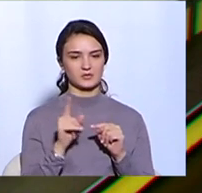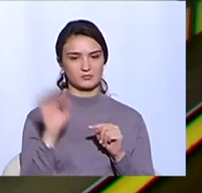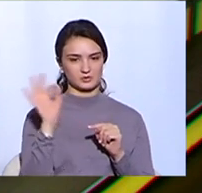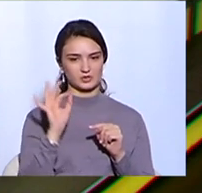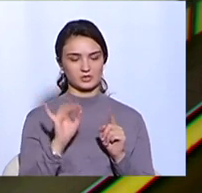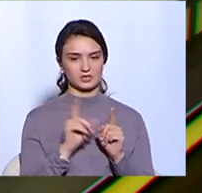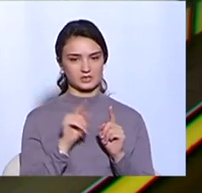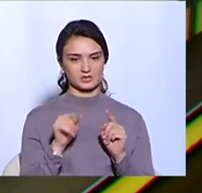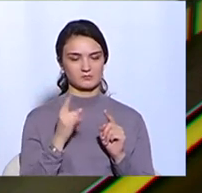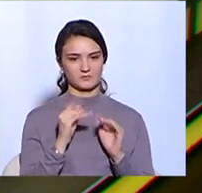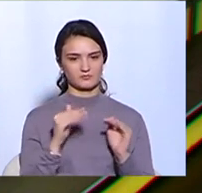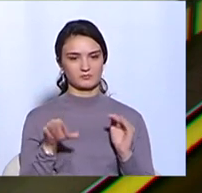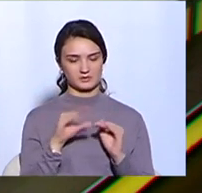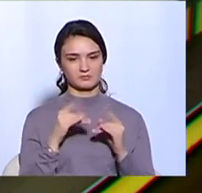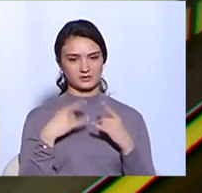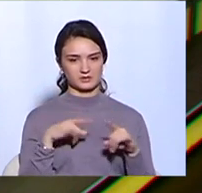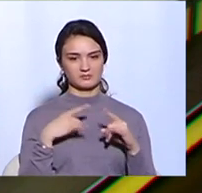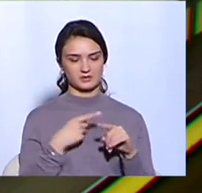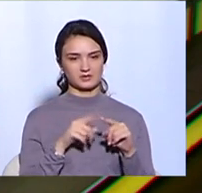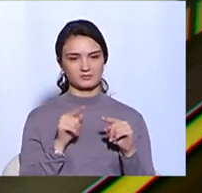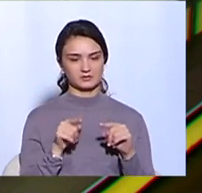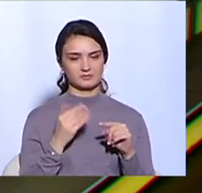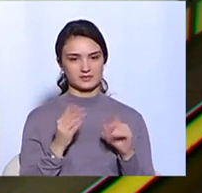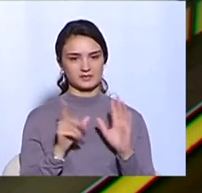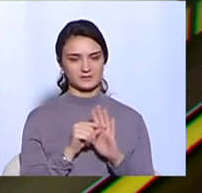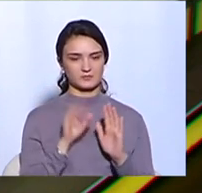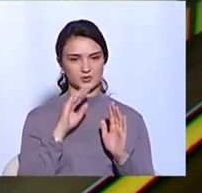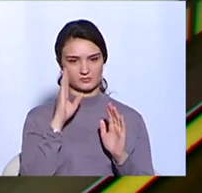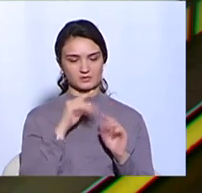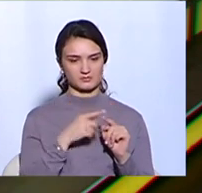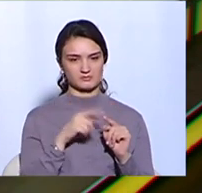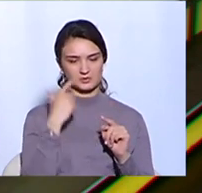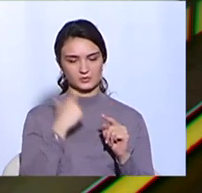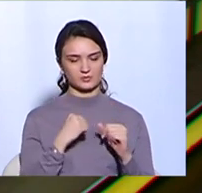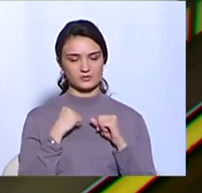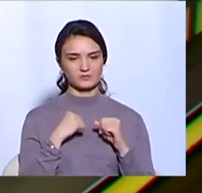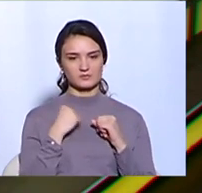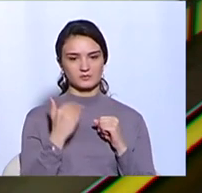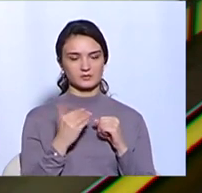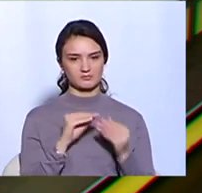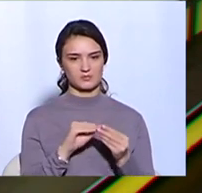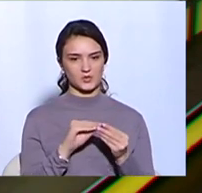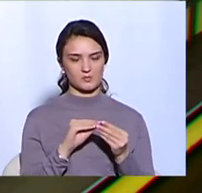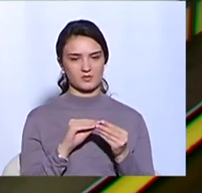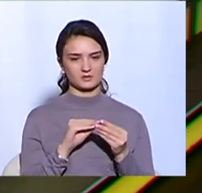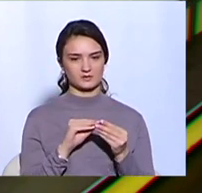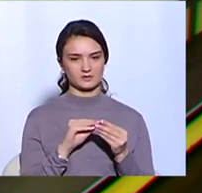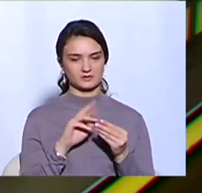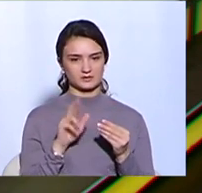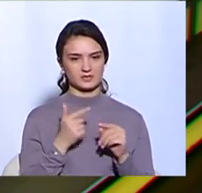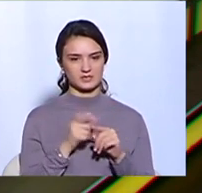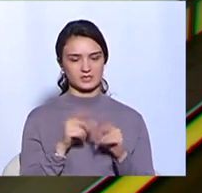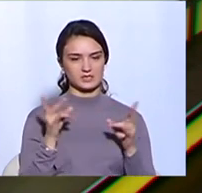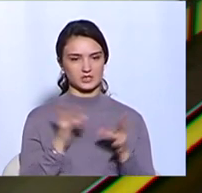ხშირად ასეთი ტვირთით ბავშვები იბადებიან და ამ ტვირთს ატარებენ მასთან ერთად მშობლები, ფიზიკური აქტივობა მათი მეგობარი და